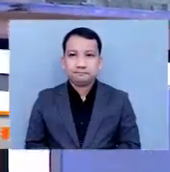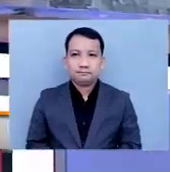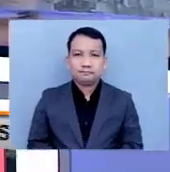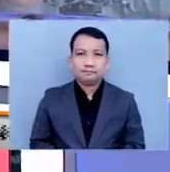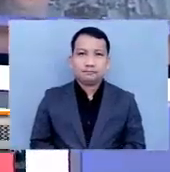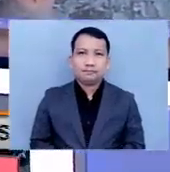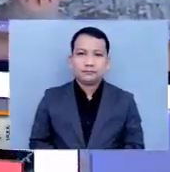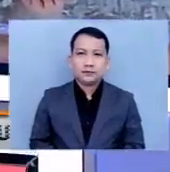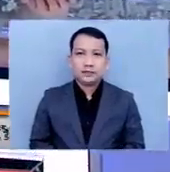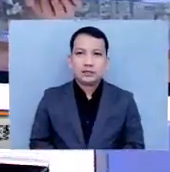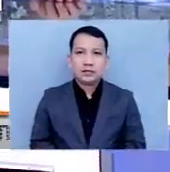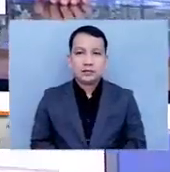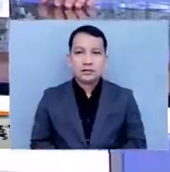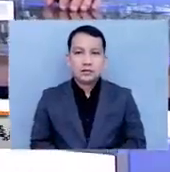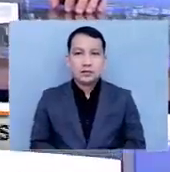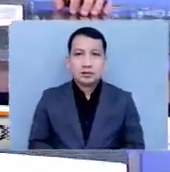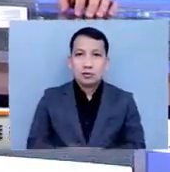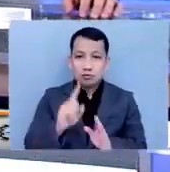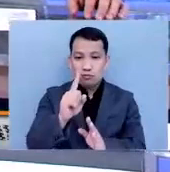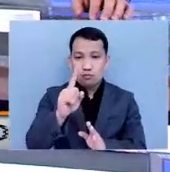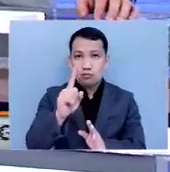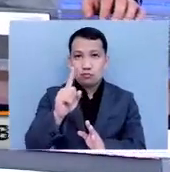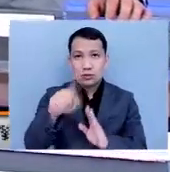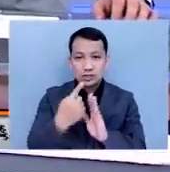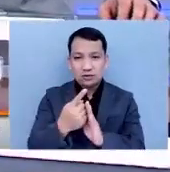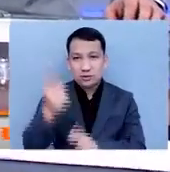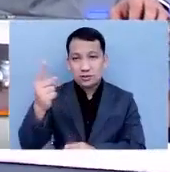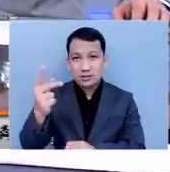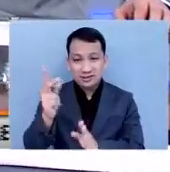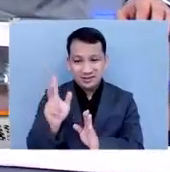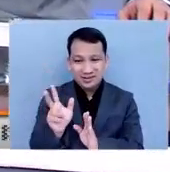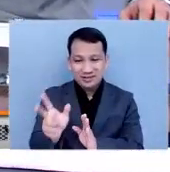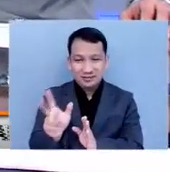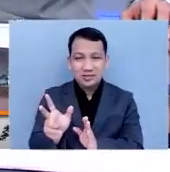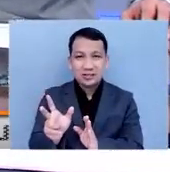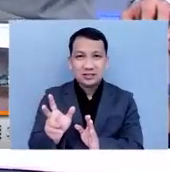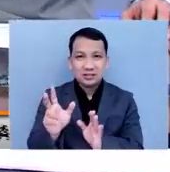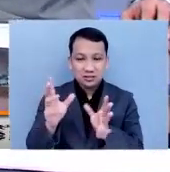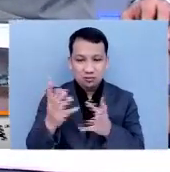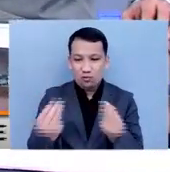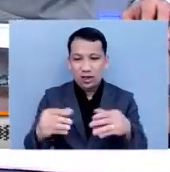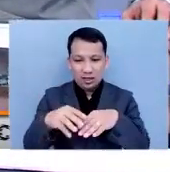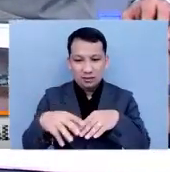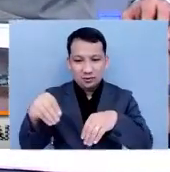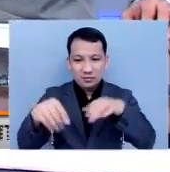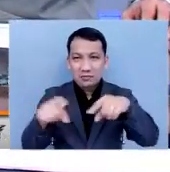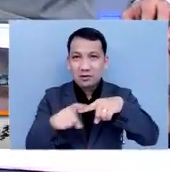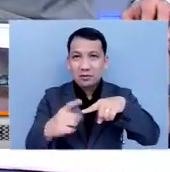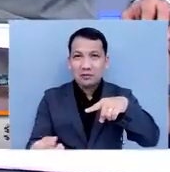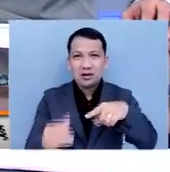oras ang brownout sa NAIA Terminal 3 kanina. At dahil sa sobrang init sa paliparan, uminit na rin ang ulok ng